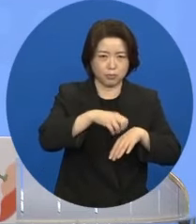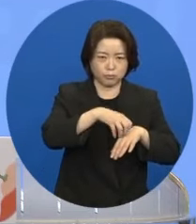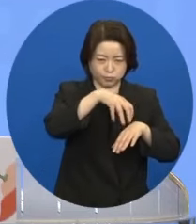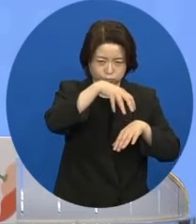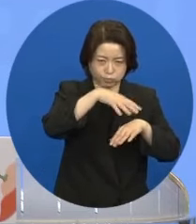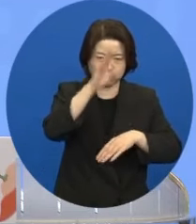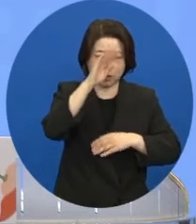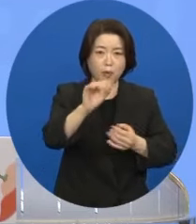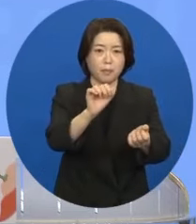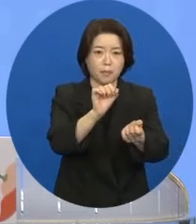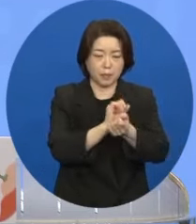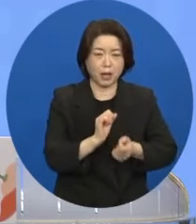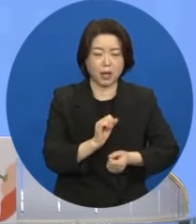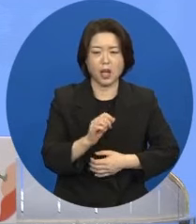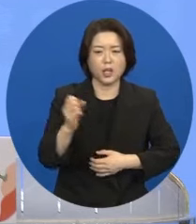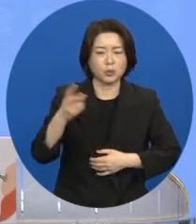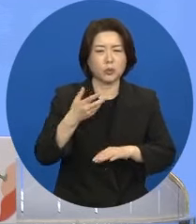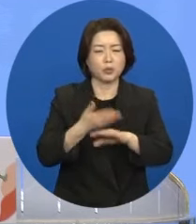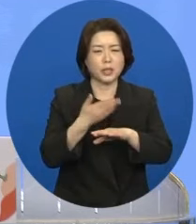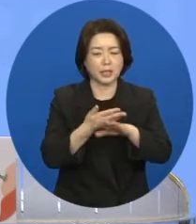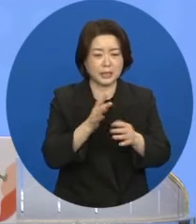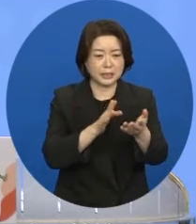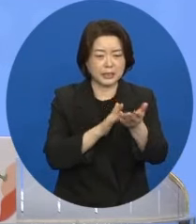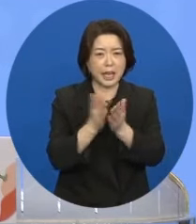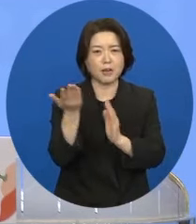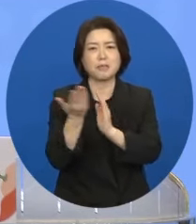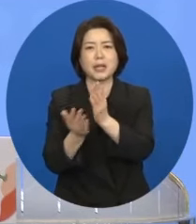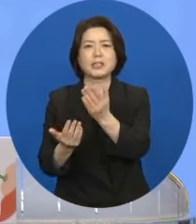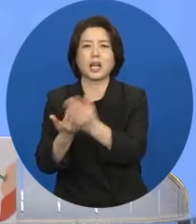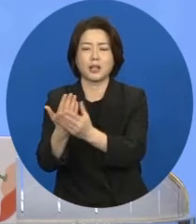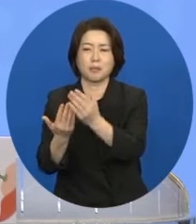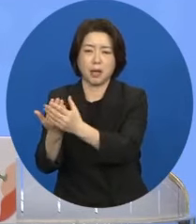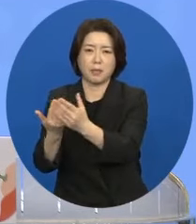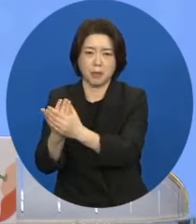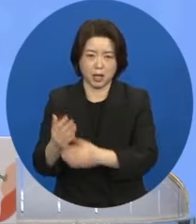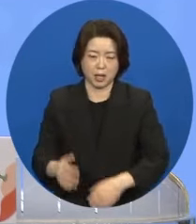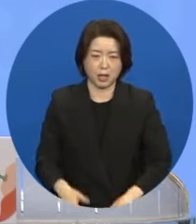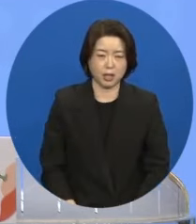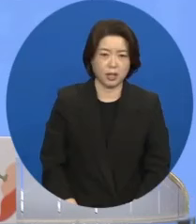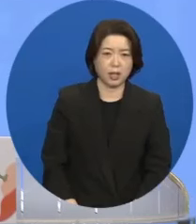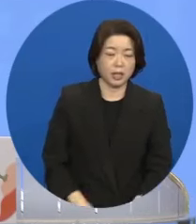내성균 때문이었습니다 무엇보다 무서웠던 것은 항생제